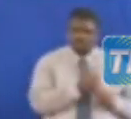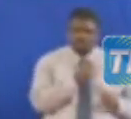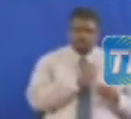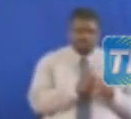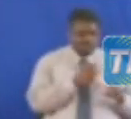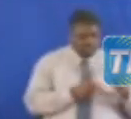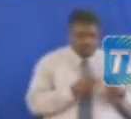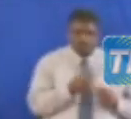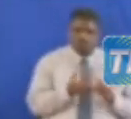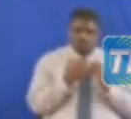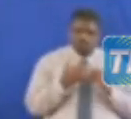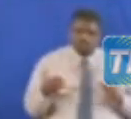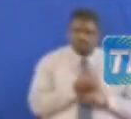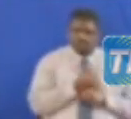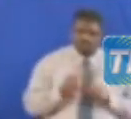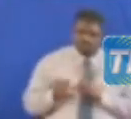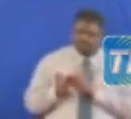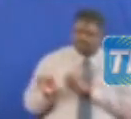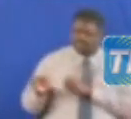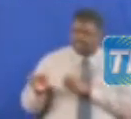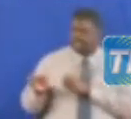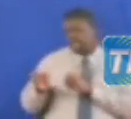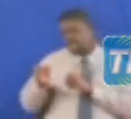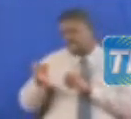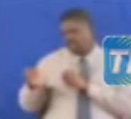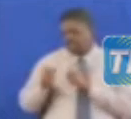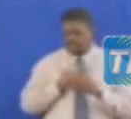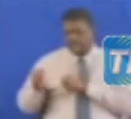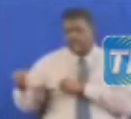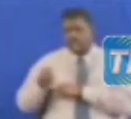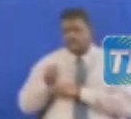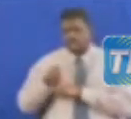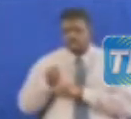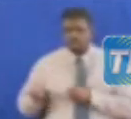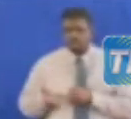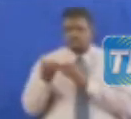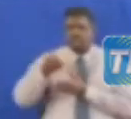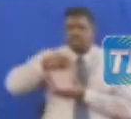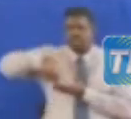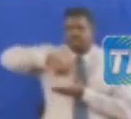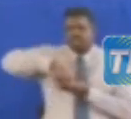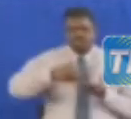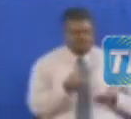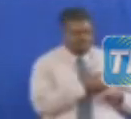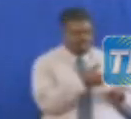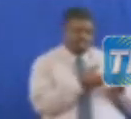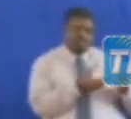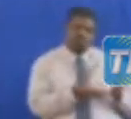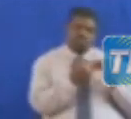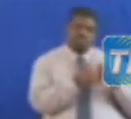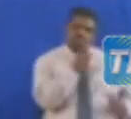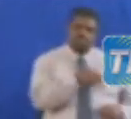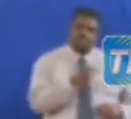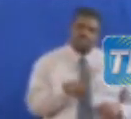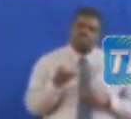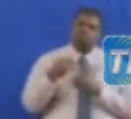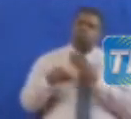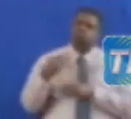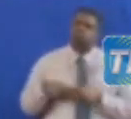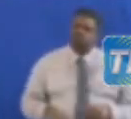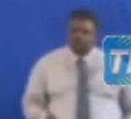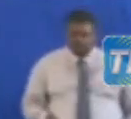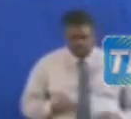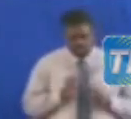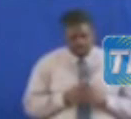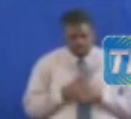ya kata kwa kuwezesha upatikanaji wa vitendea kazi, kuendeleza vijiji na miji na kuwezesha wananchi wetu kiuchumi, lakini